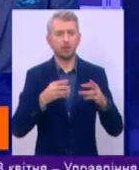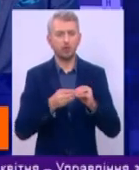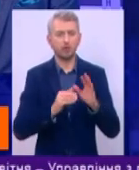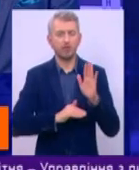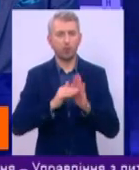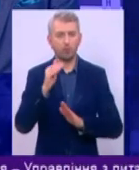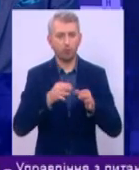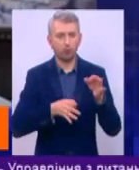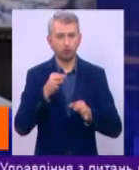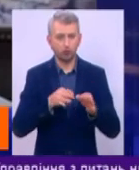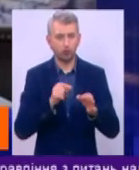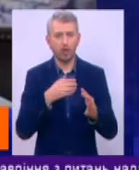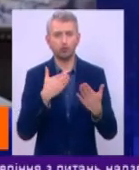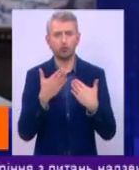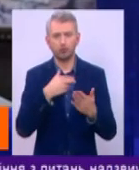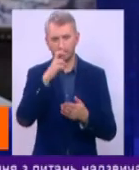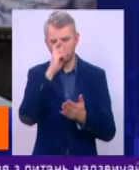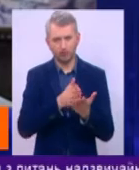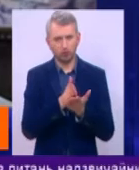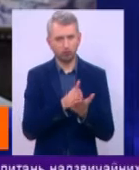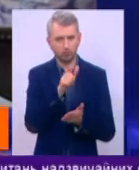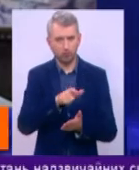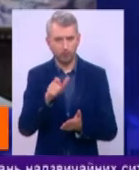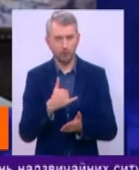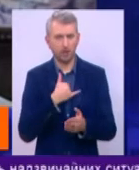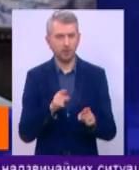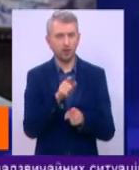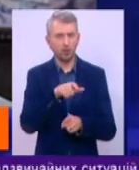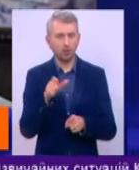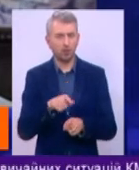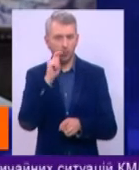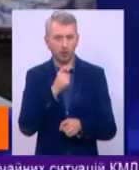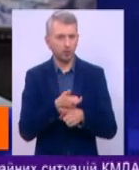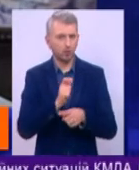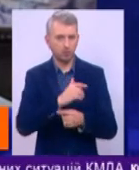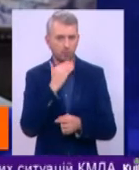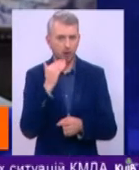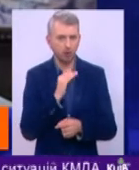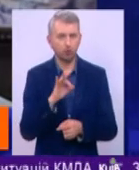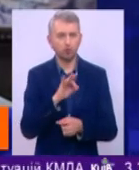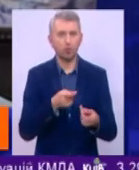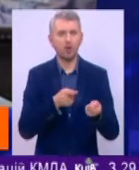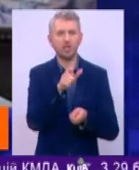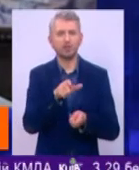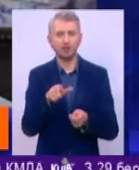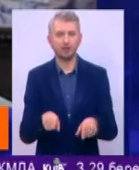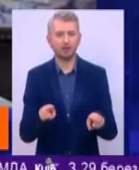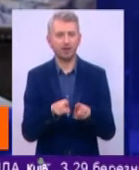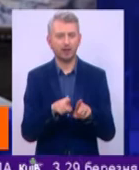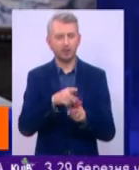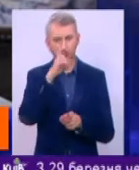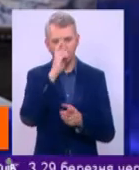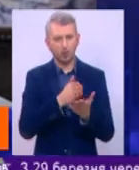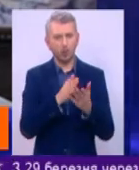Верховного суду, там воно стосується державних службовців, у нас таких людей в країні дуже багато, щодо керівників таких